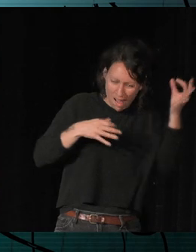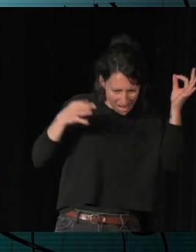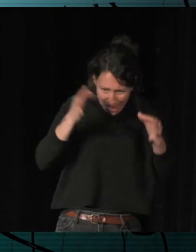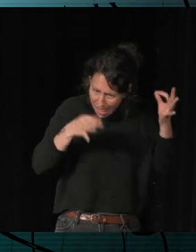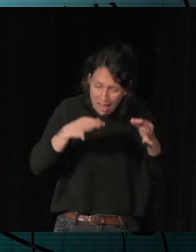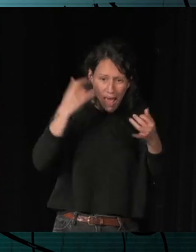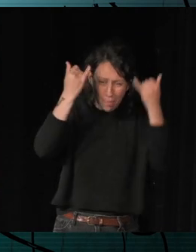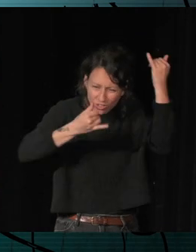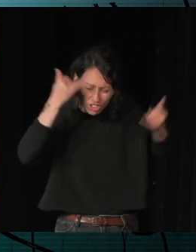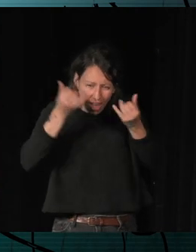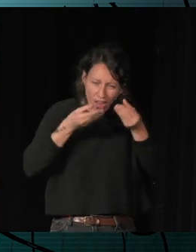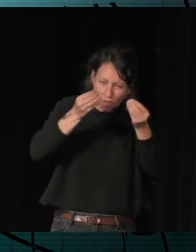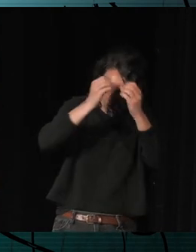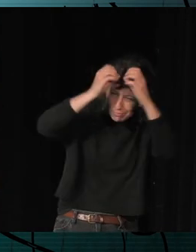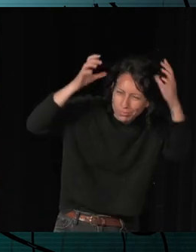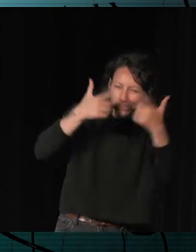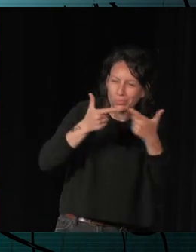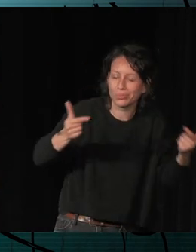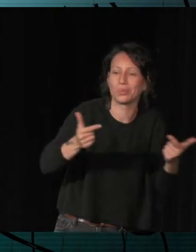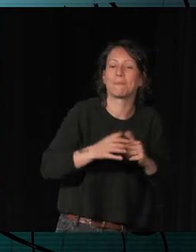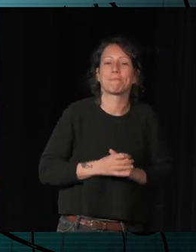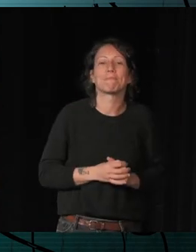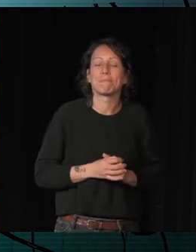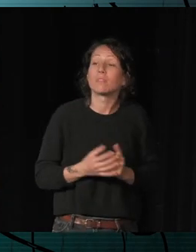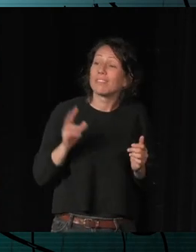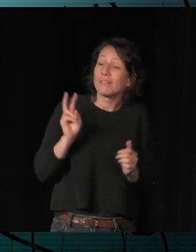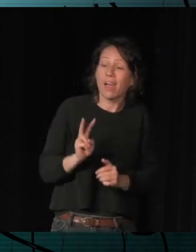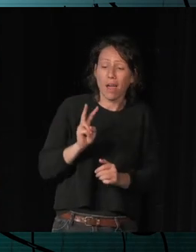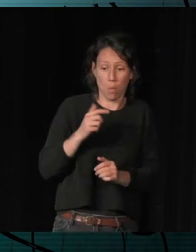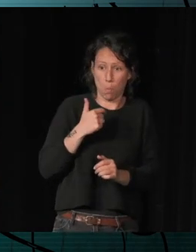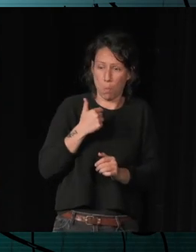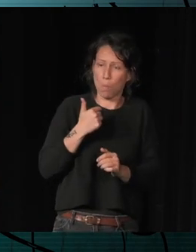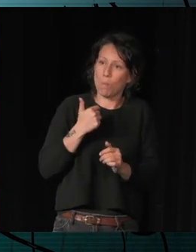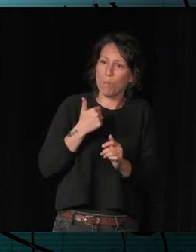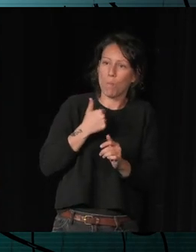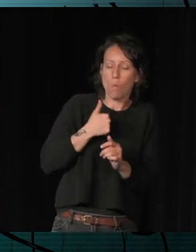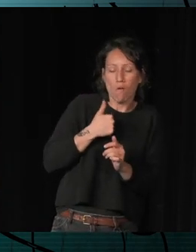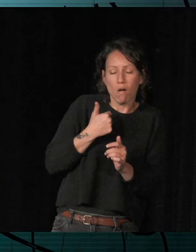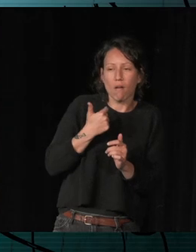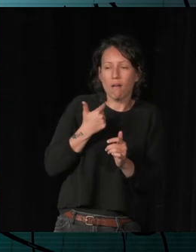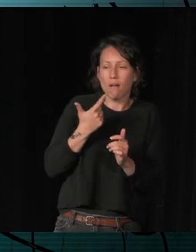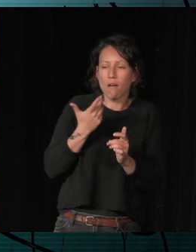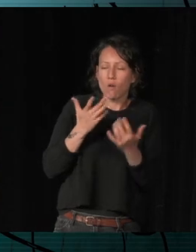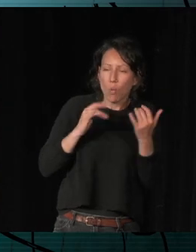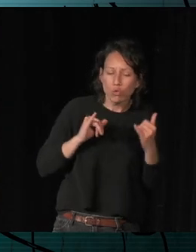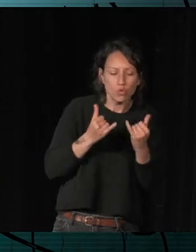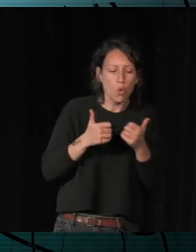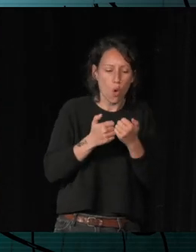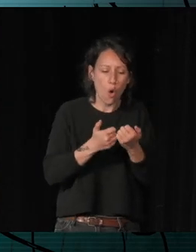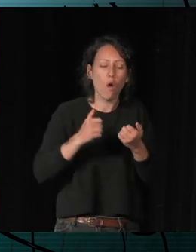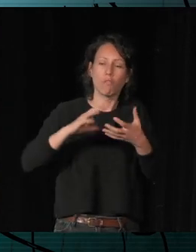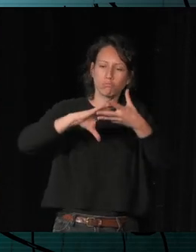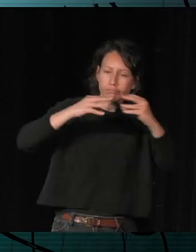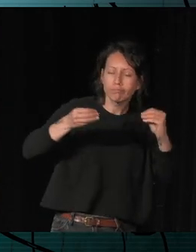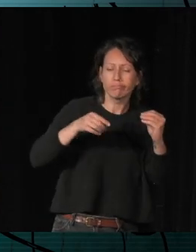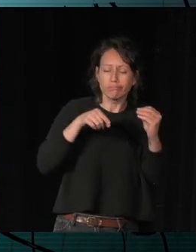toujours vraiment dans tous les jeux que j'ai conçu et dirigé c'est le gameplay mais pas forcément le gameplay dans son côté réflexe skill c'est